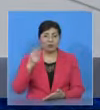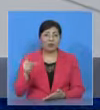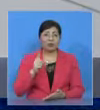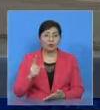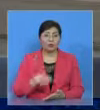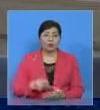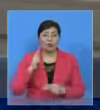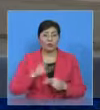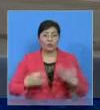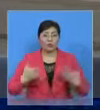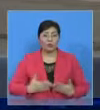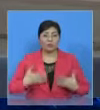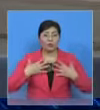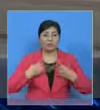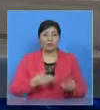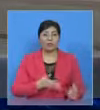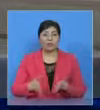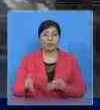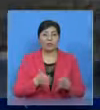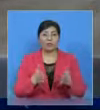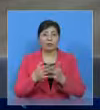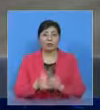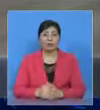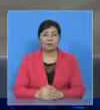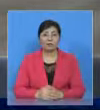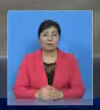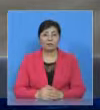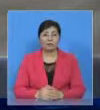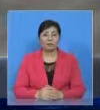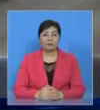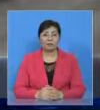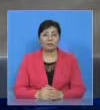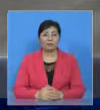потерял жизнь и здоровье на дорогах. Николай Сырбов, Миржан Аманжолов, телеканал Актюбинская.